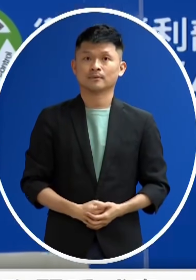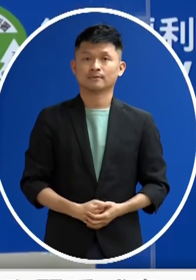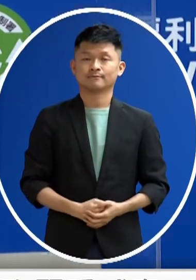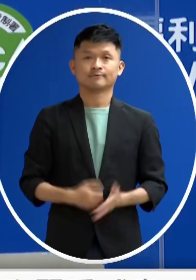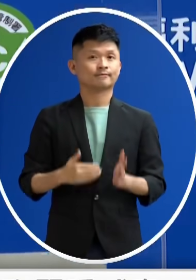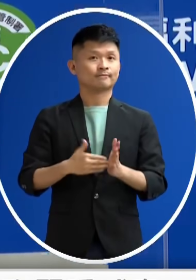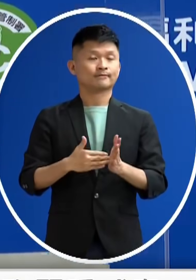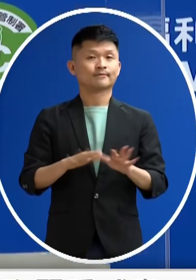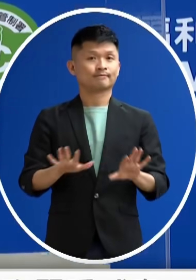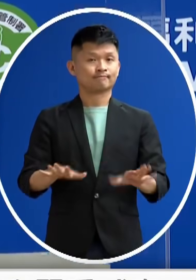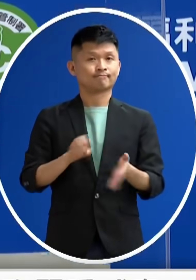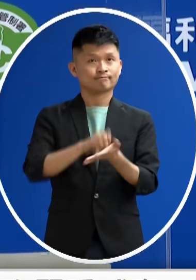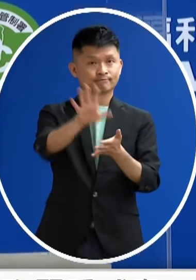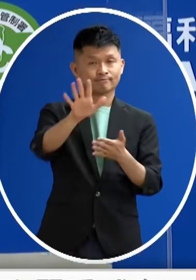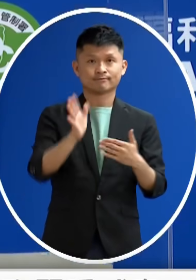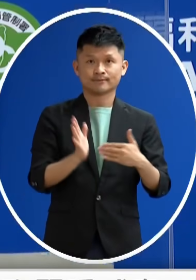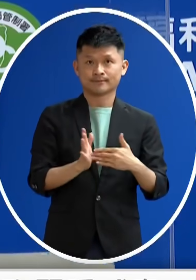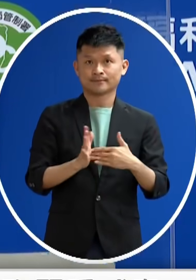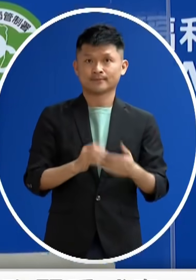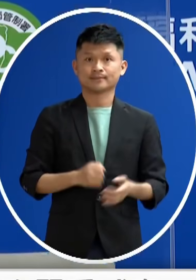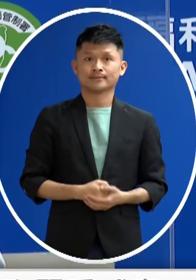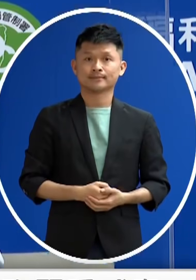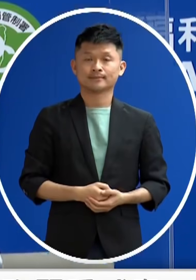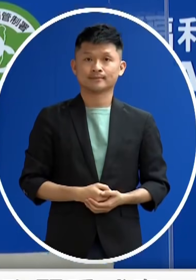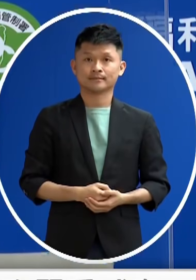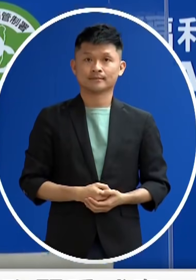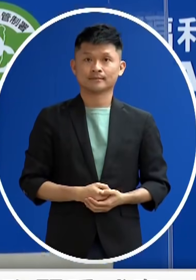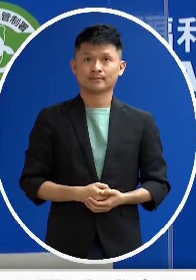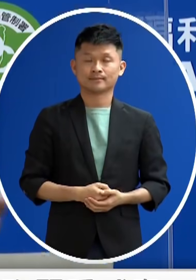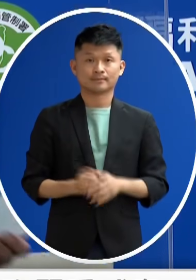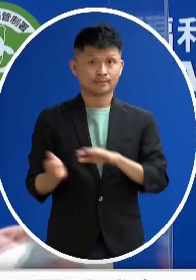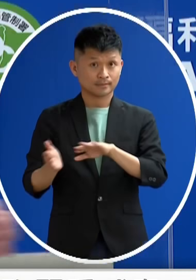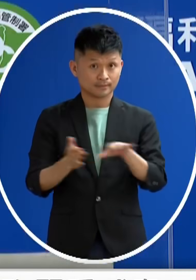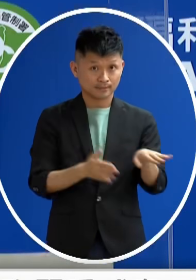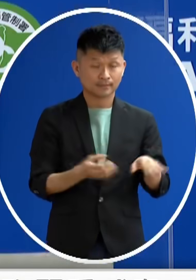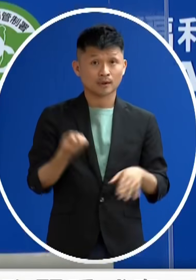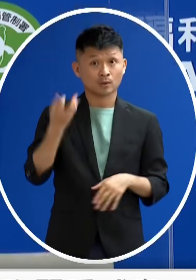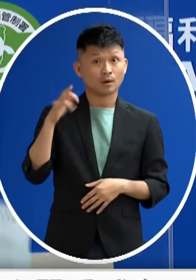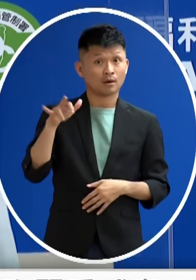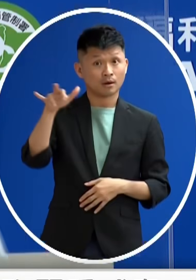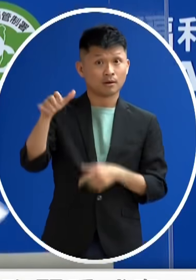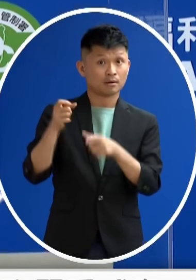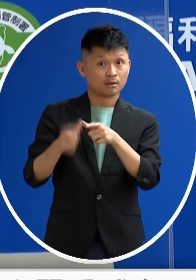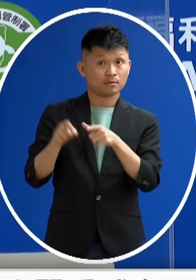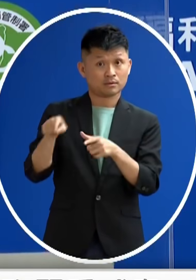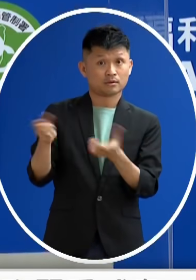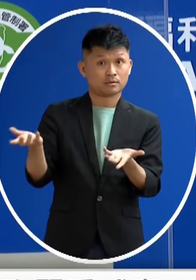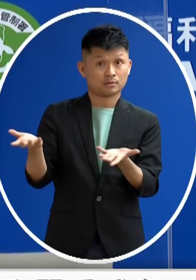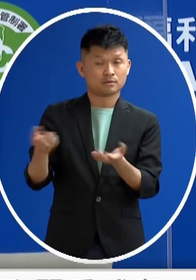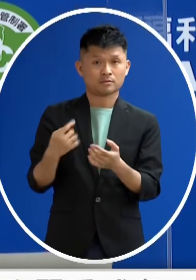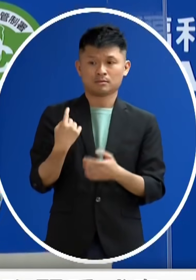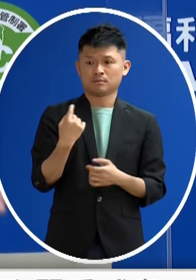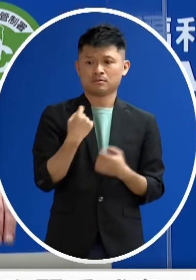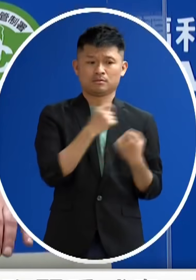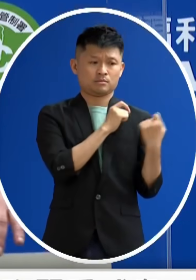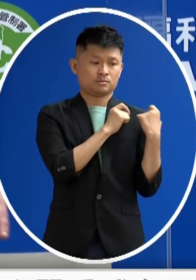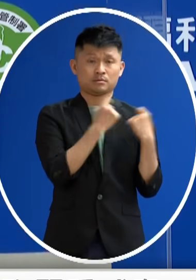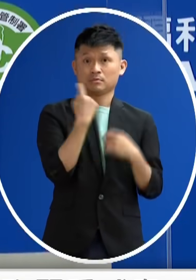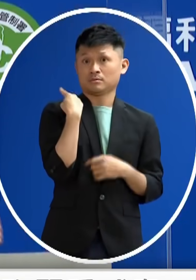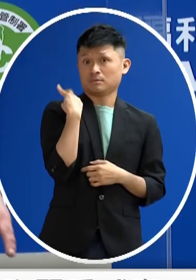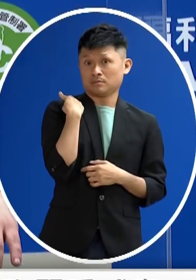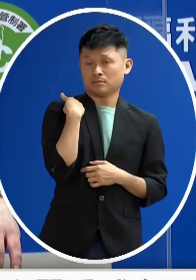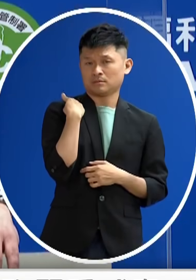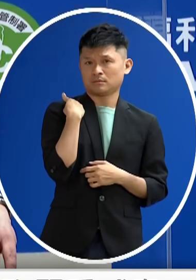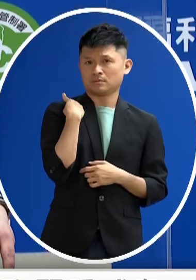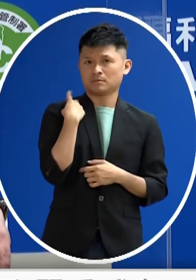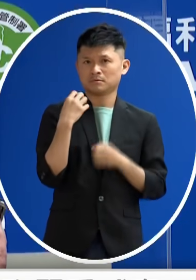好，我们今天先报告到这里哈。那另外在华航这个案子，在这两天有人在就讲，就